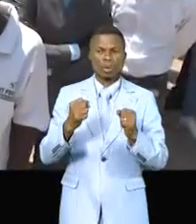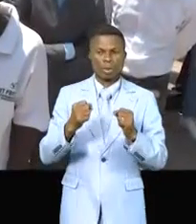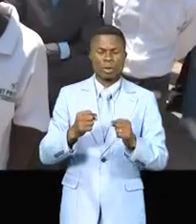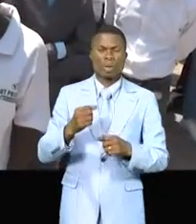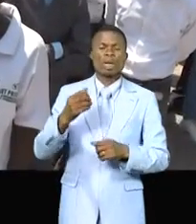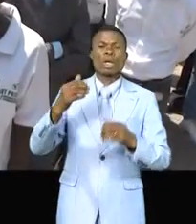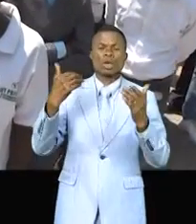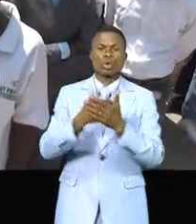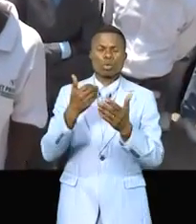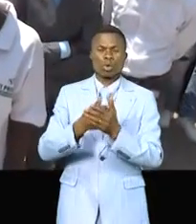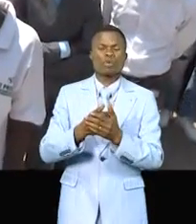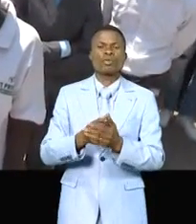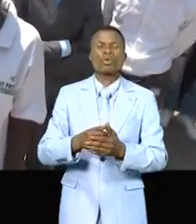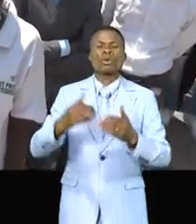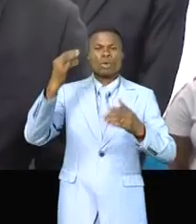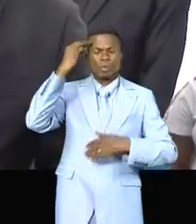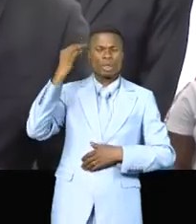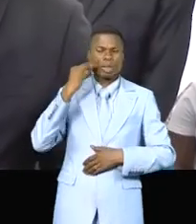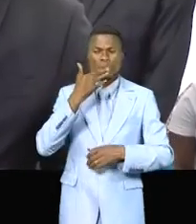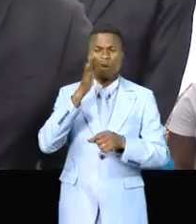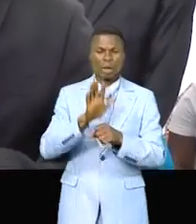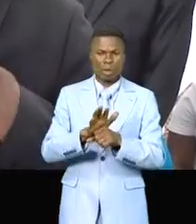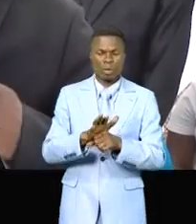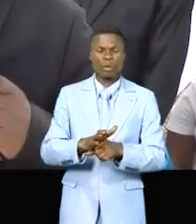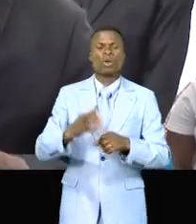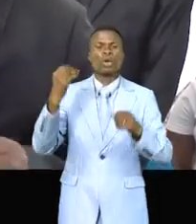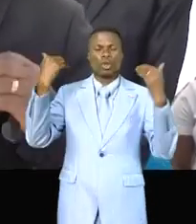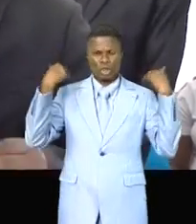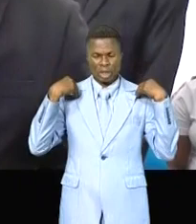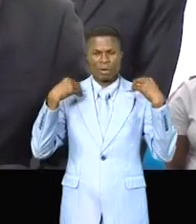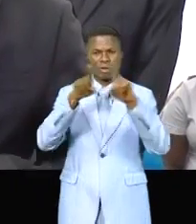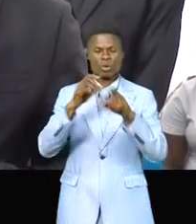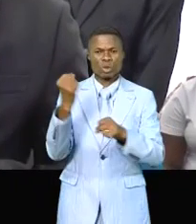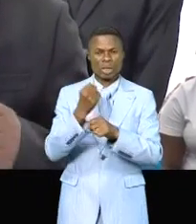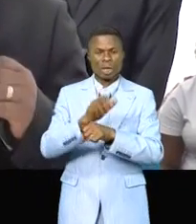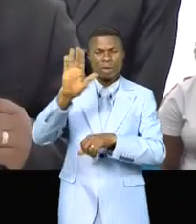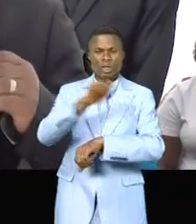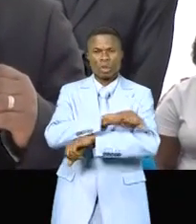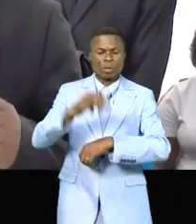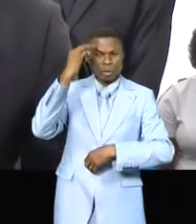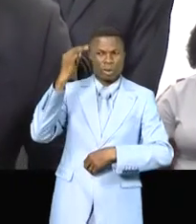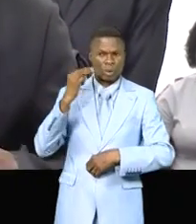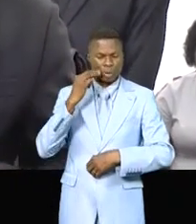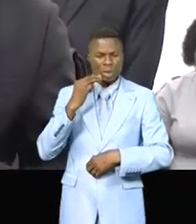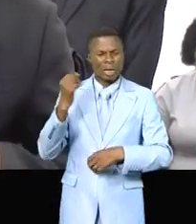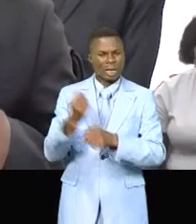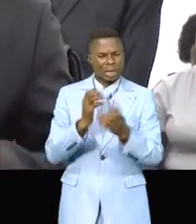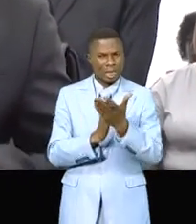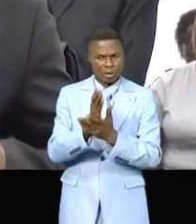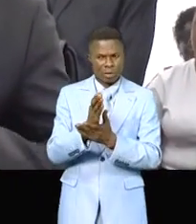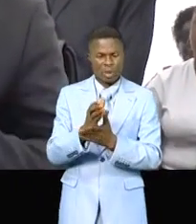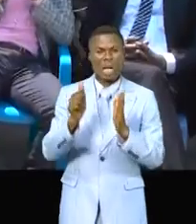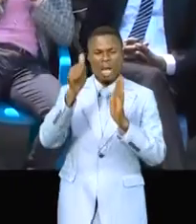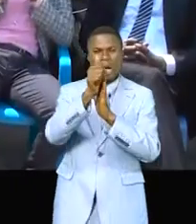François Roubota a dans son speech promis aux cadres et agents de ses ministères de s'atteler minutieusement sur les arrêtés